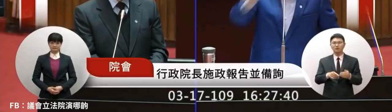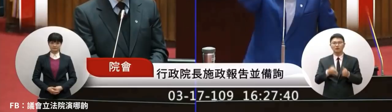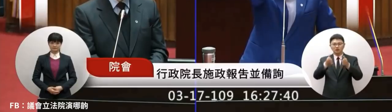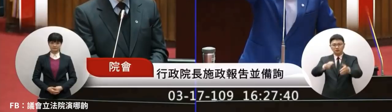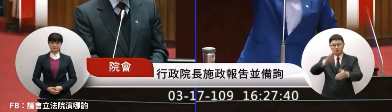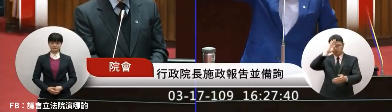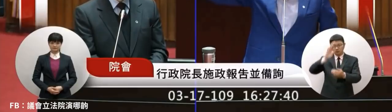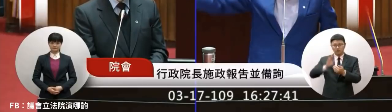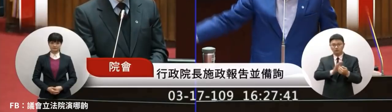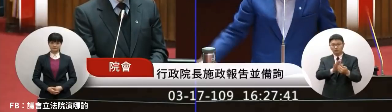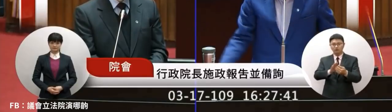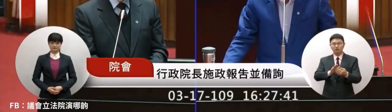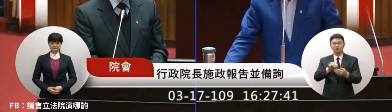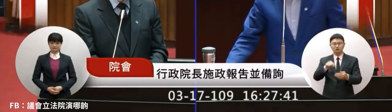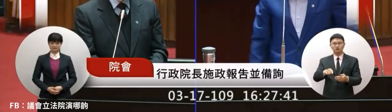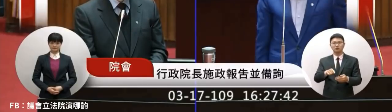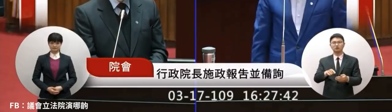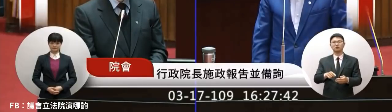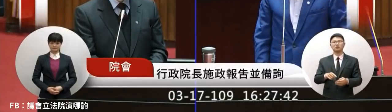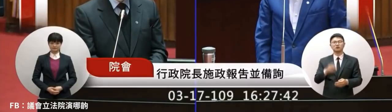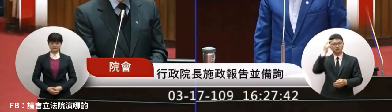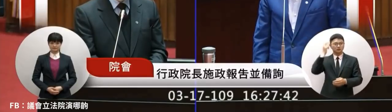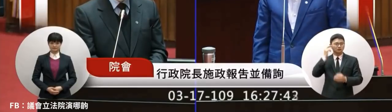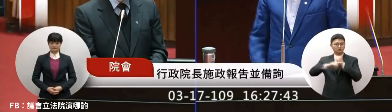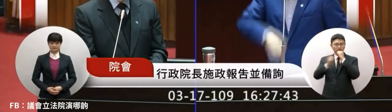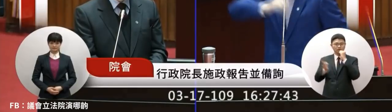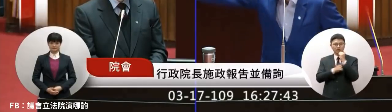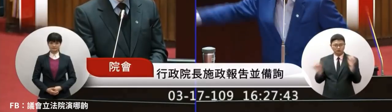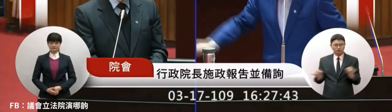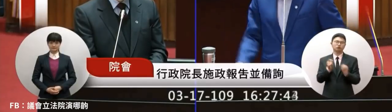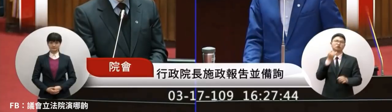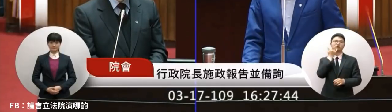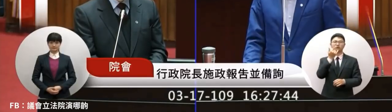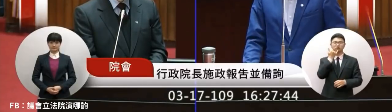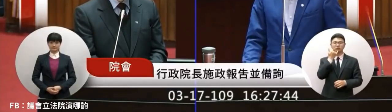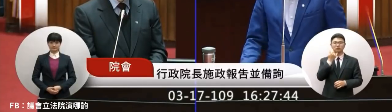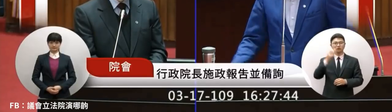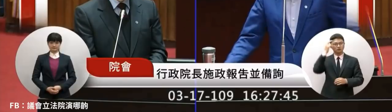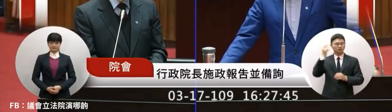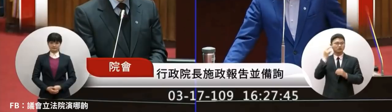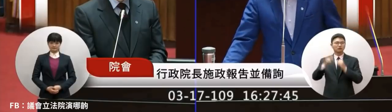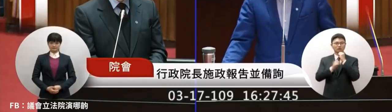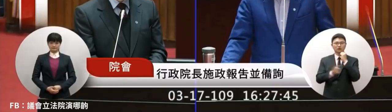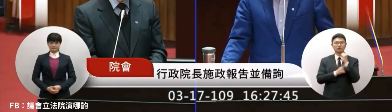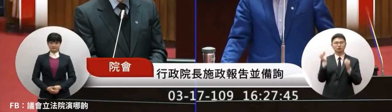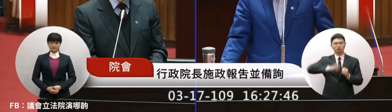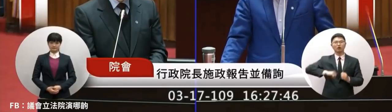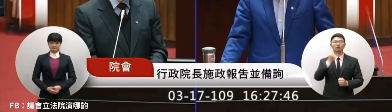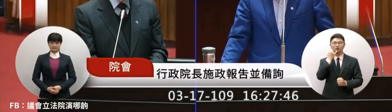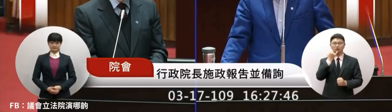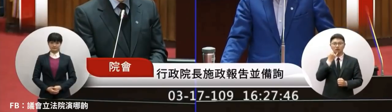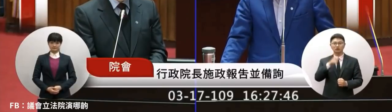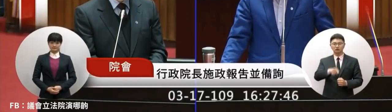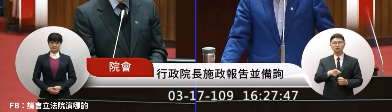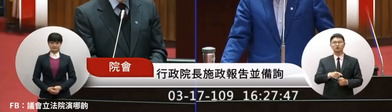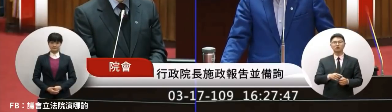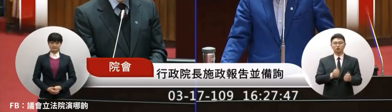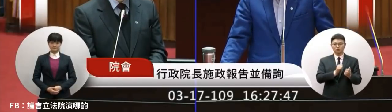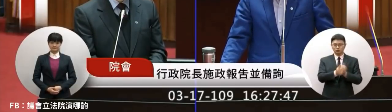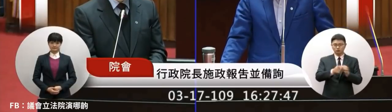疫可以，连宪法都不尊重了，连宪法都不要守了，何况你这税捐基征法？